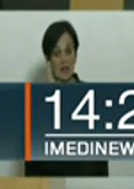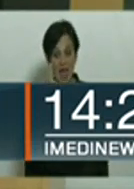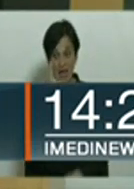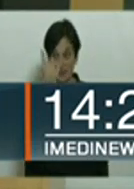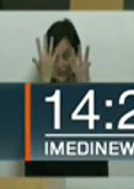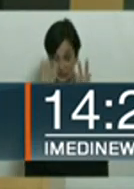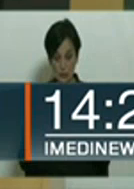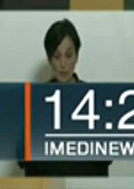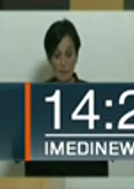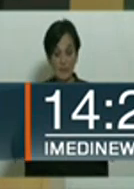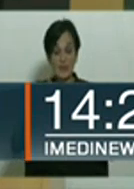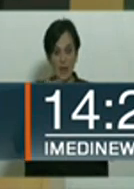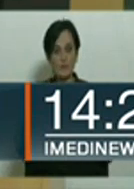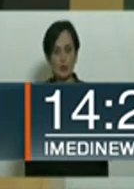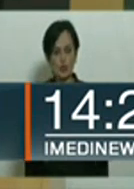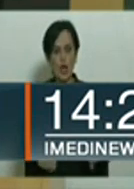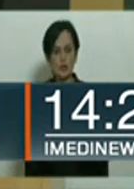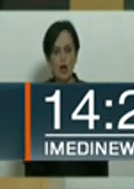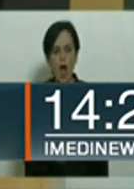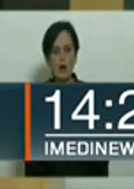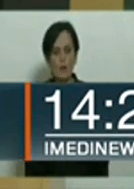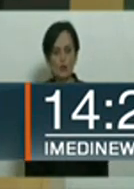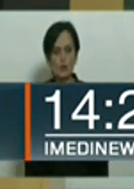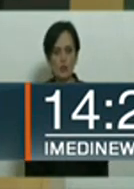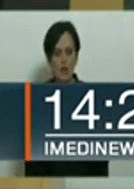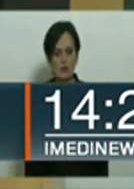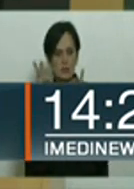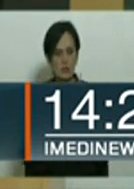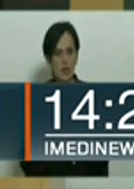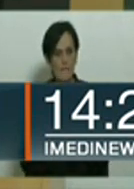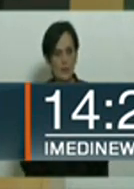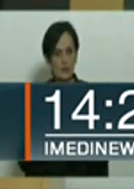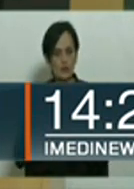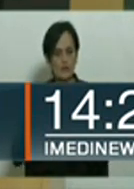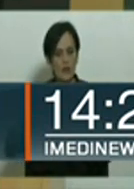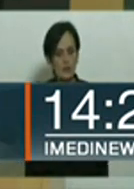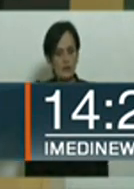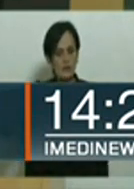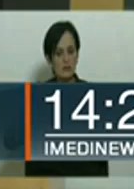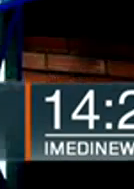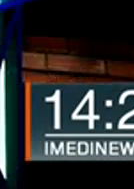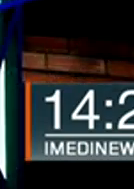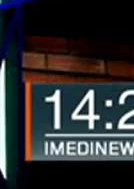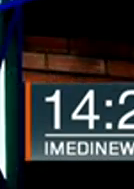დღიანი დაგვიანება შესაძლოა აღმოჩნდეს დამაზიანებელი ჩვენი საზოგადოებისთვის.